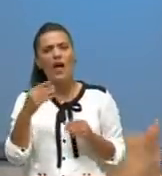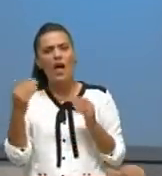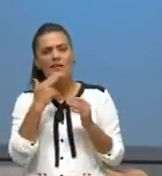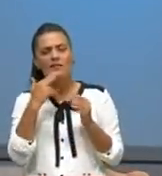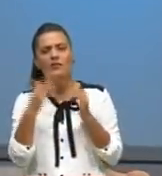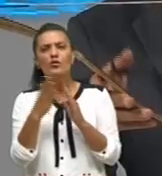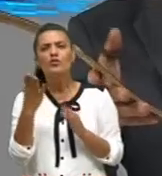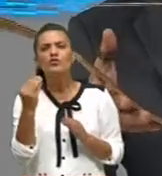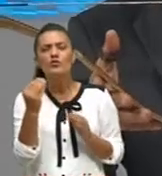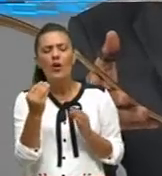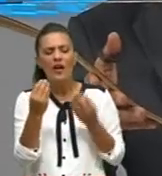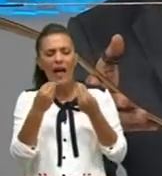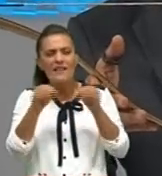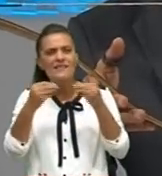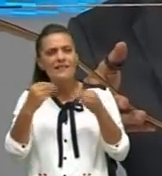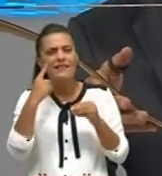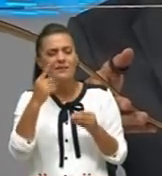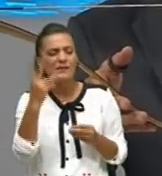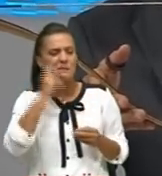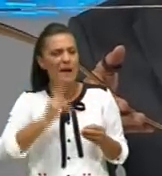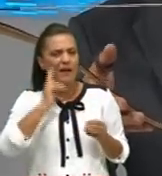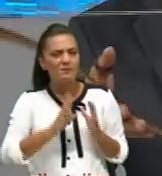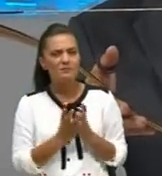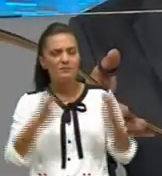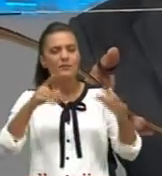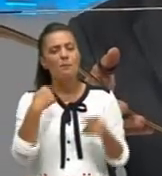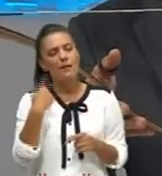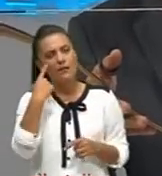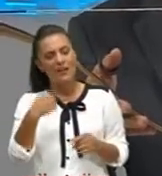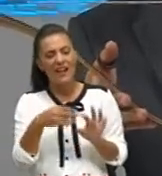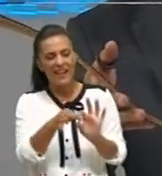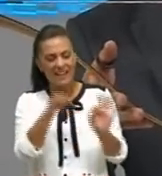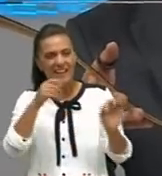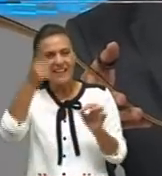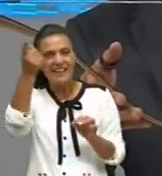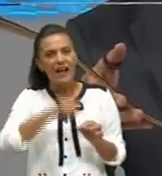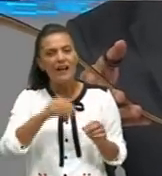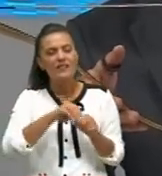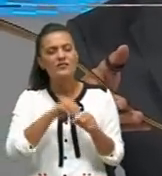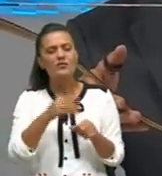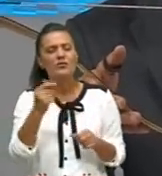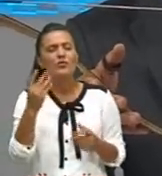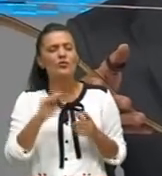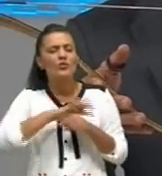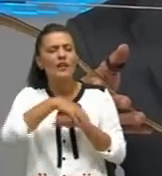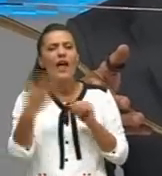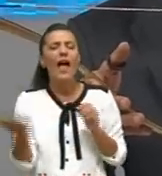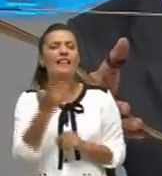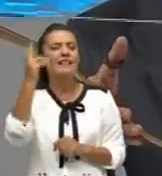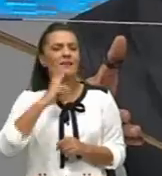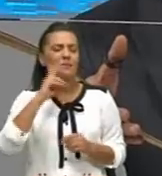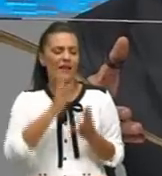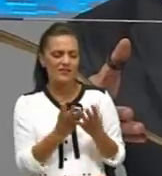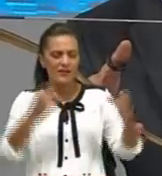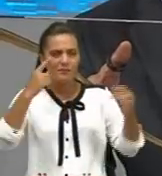uygun. Çok ergonomik, çok estetik bir şeydir. Bana göre yay dünyanın en estetik şekillerinden birisidir. Evet.